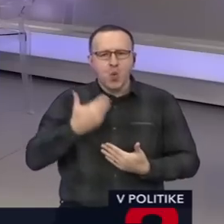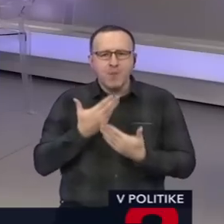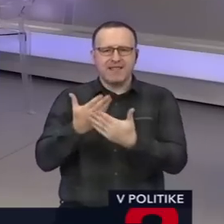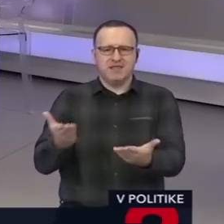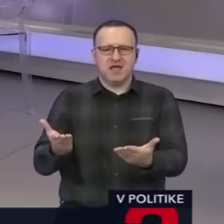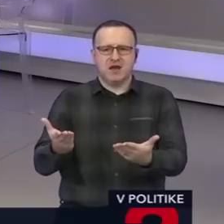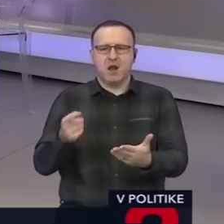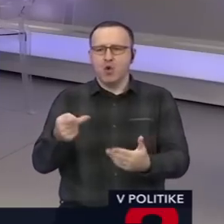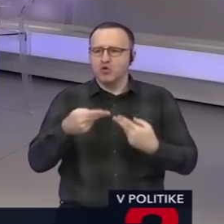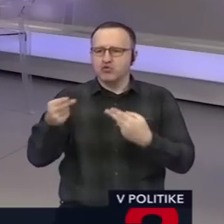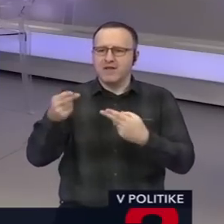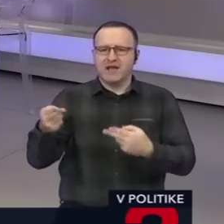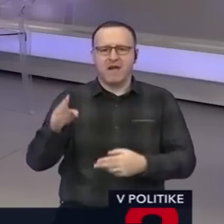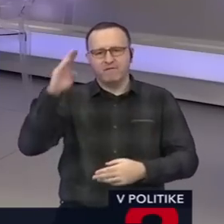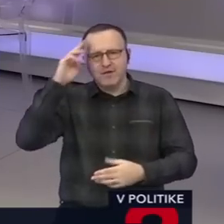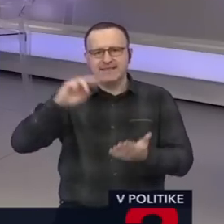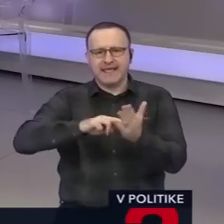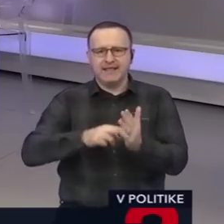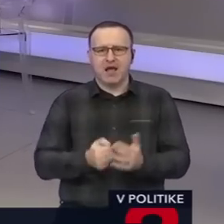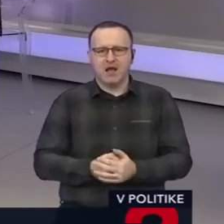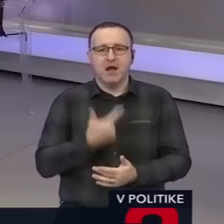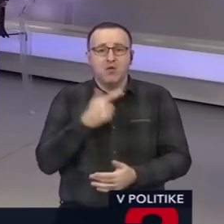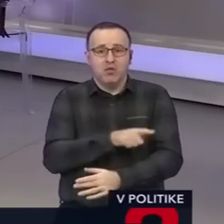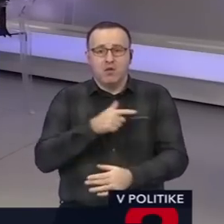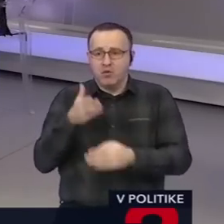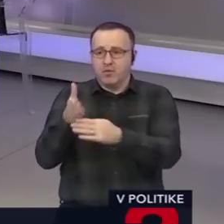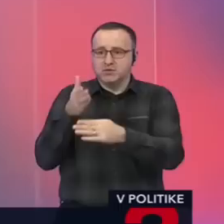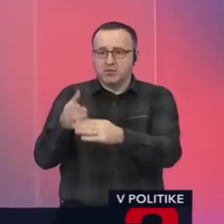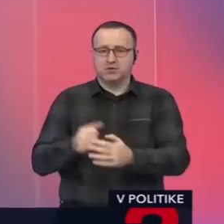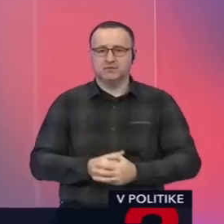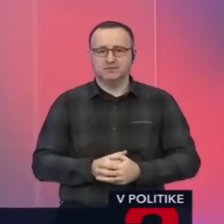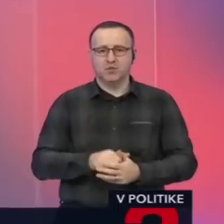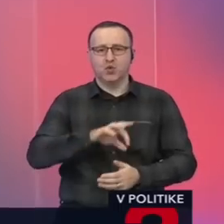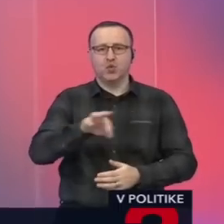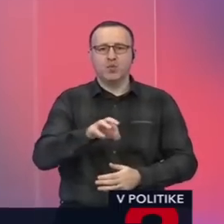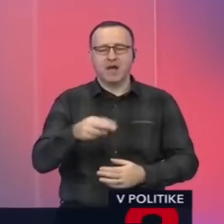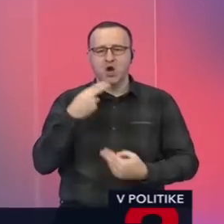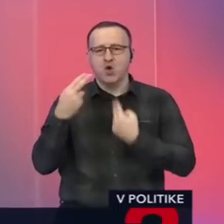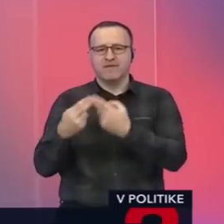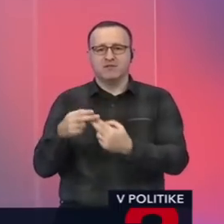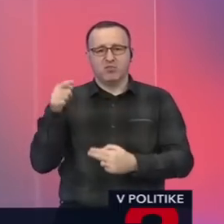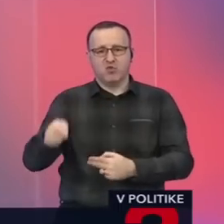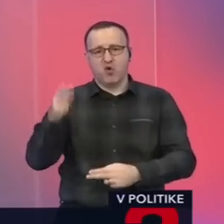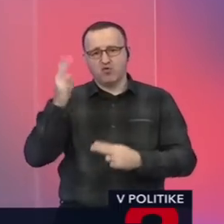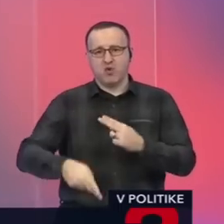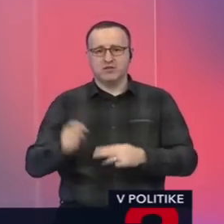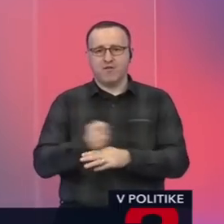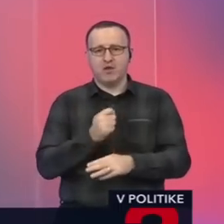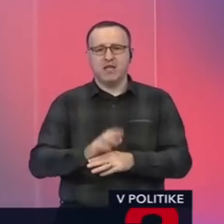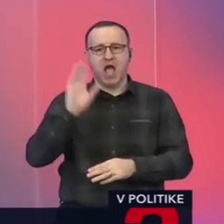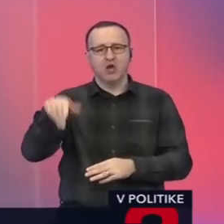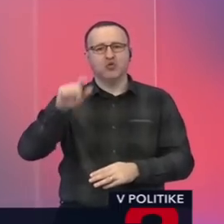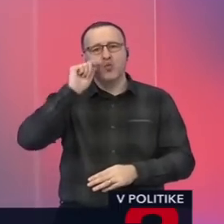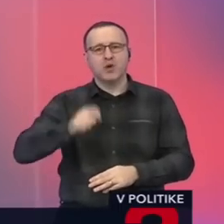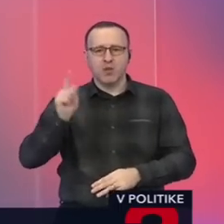tomto prípade dodávkou vojenskej techniky? No do konca vojny. Dovtedy, dokedy Ukrajina nezvíťazí. Ono totiž to si